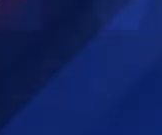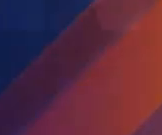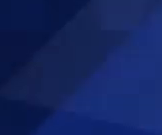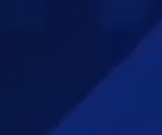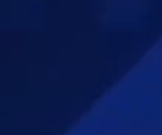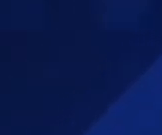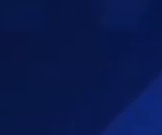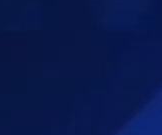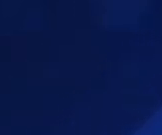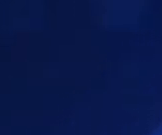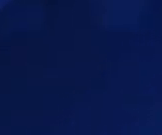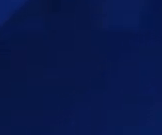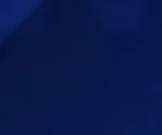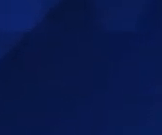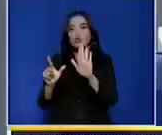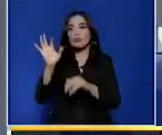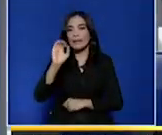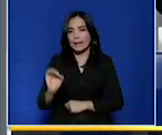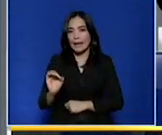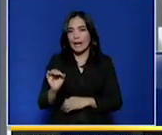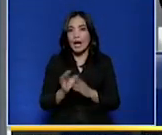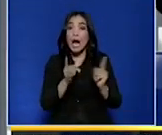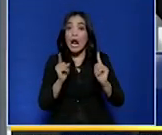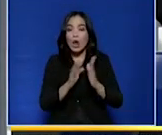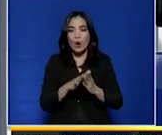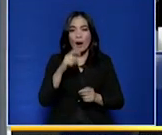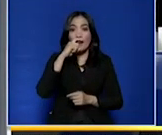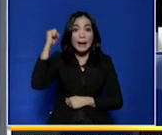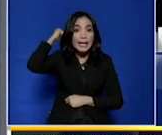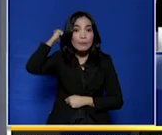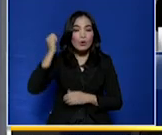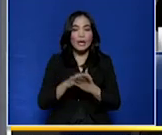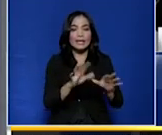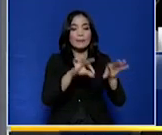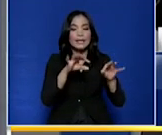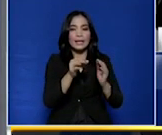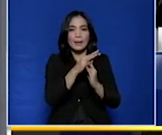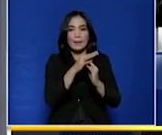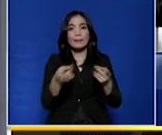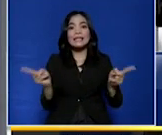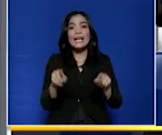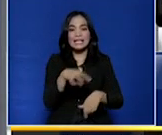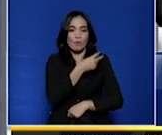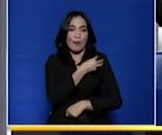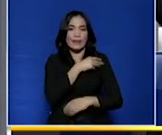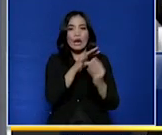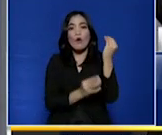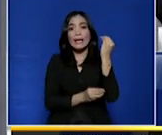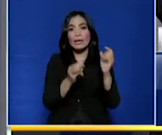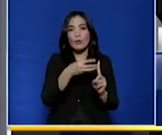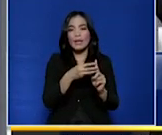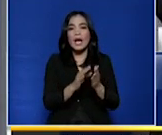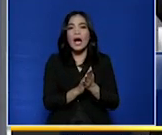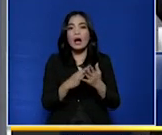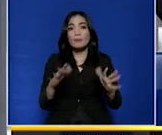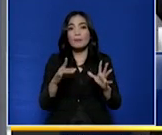Hai Jika Bapak Ibu terpilih sebagai bupati dan wakil bupati apa program strategis dan